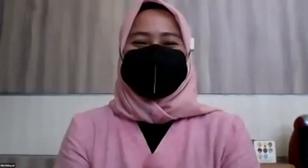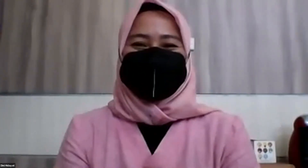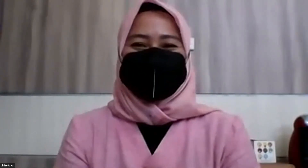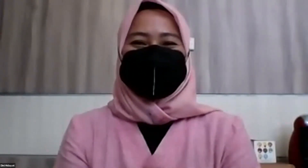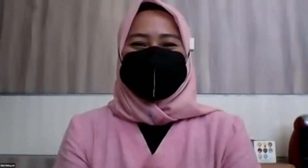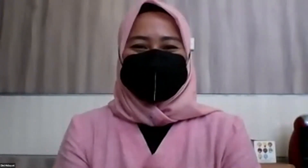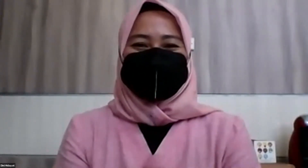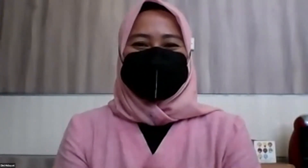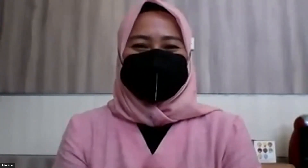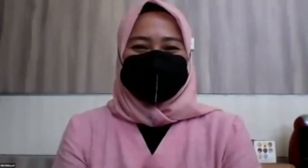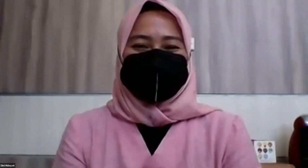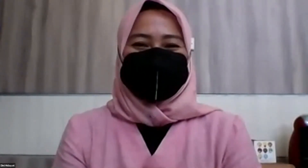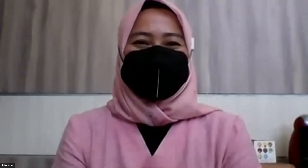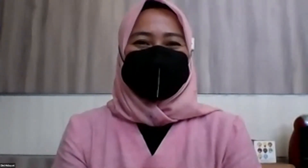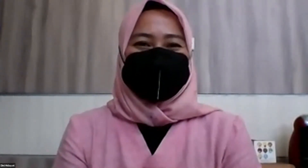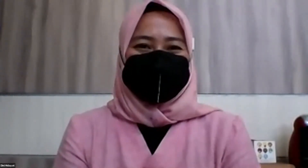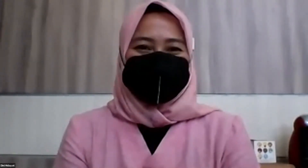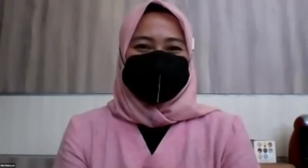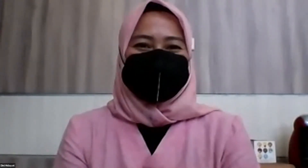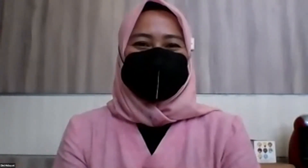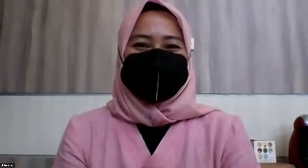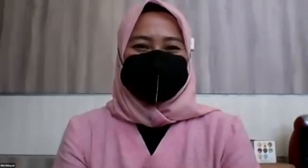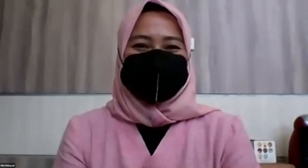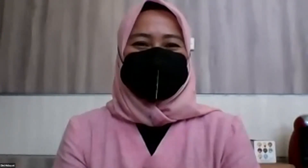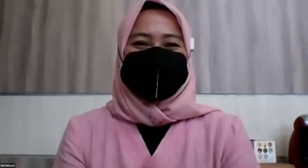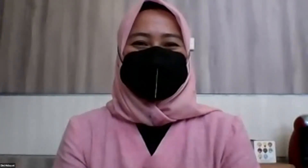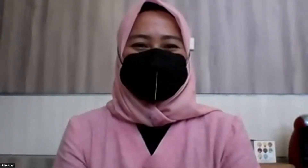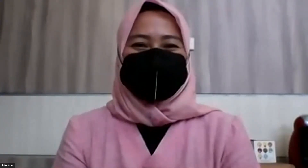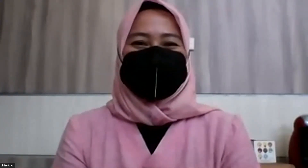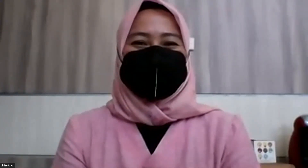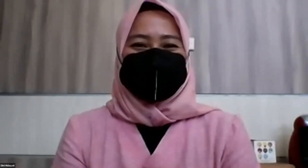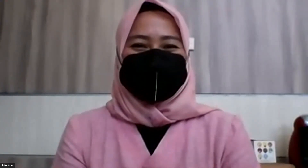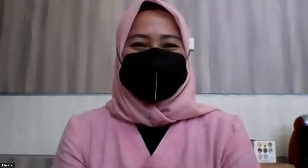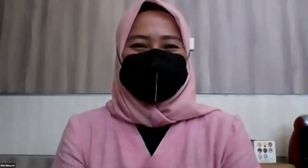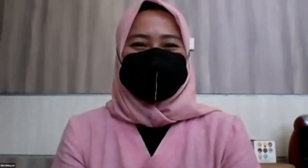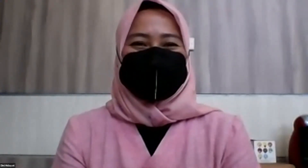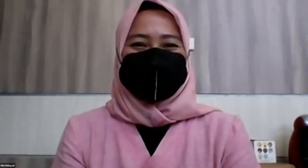Mbak Teh Lisa yang kemarin, Teh Lisa untuk mendaftarkan diri atau registrasi,